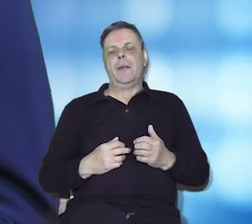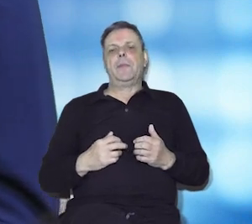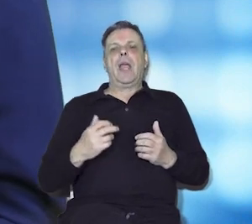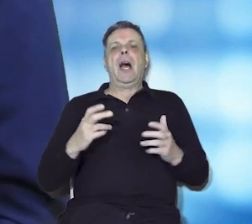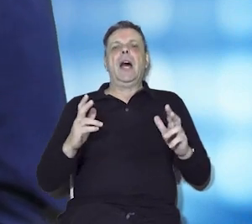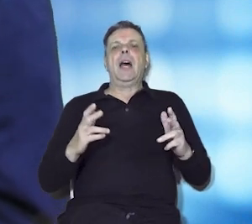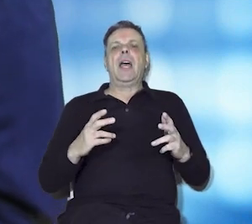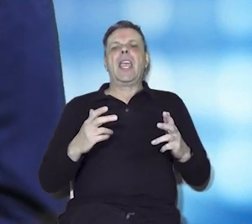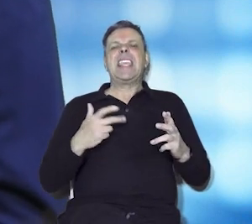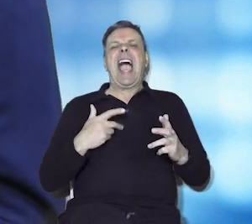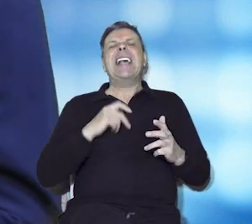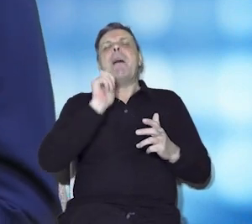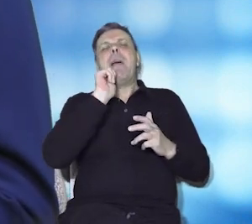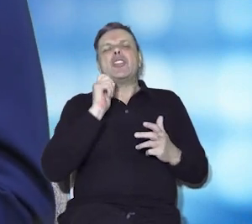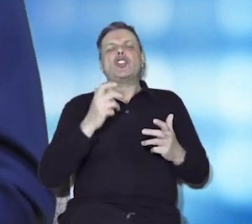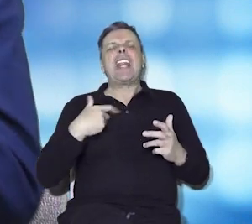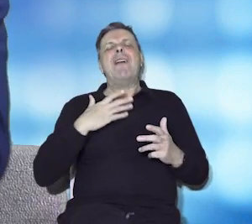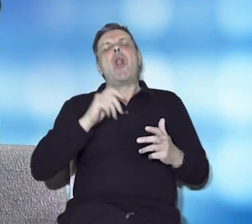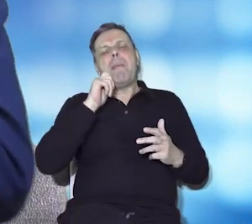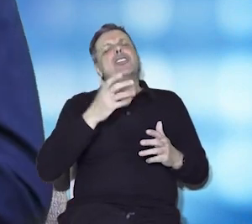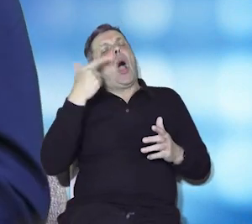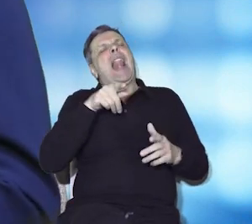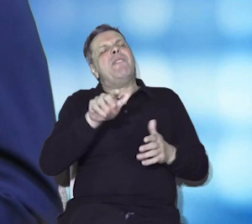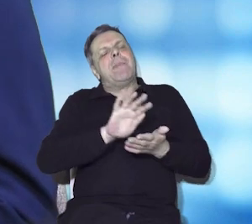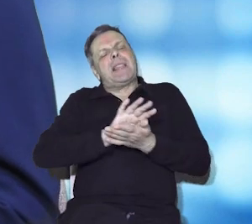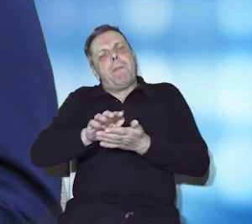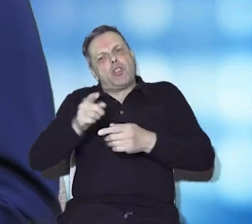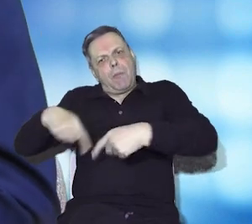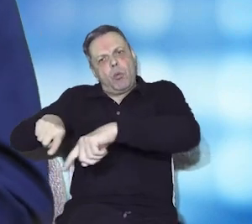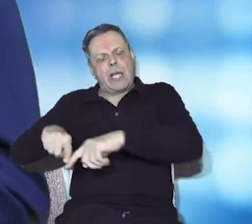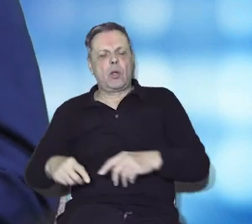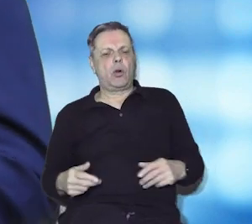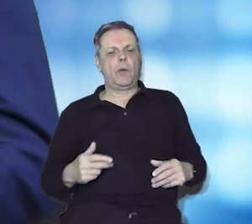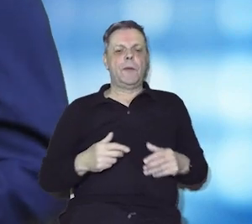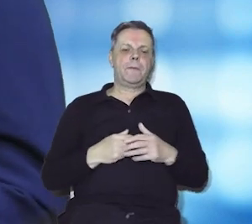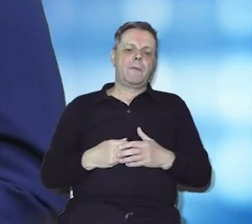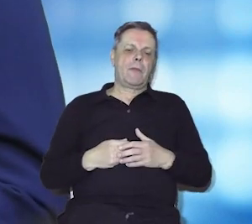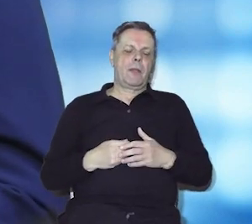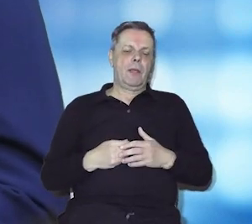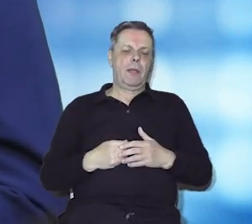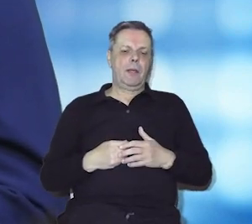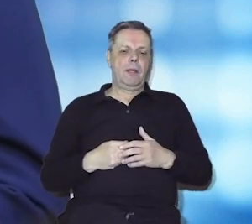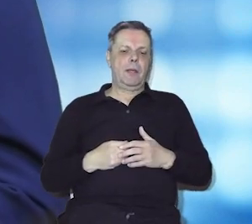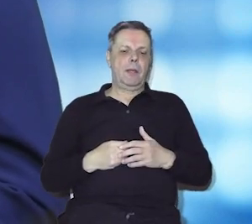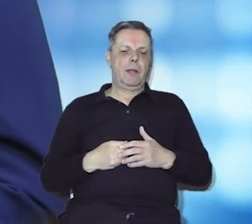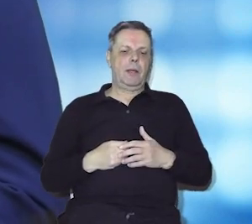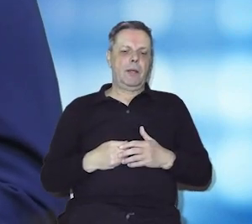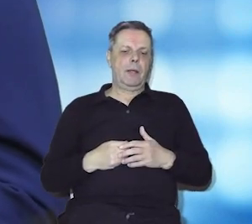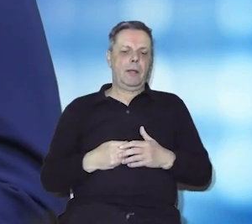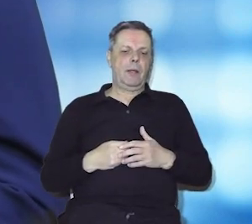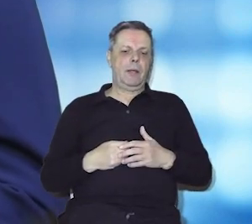krenemo. I sad, za mene ne bi trebala ni salata rasta. I...